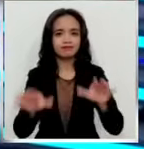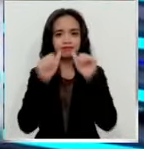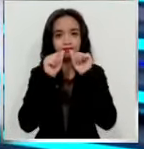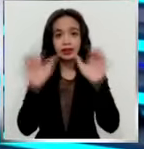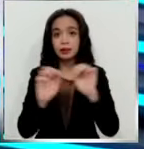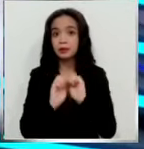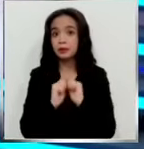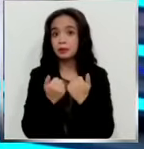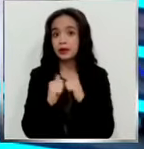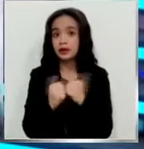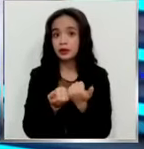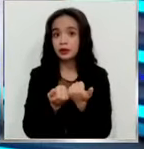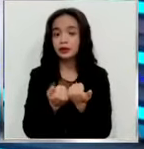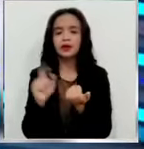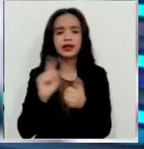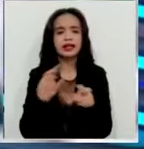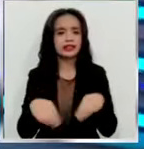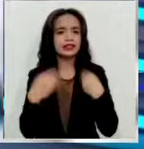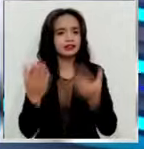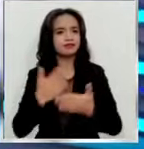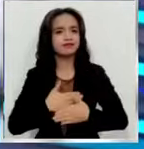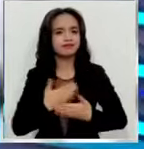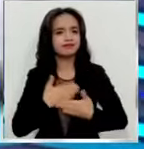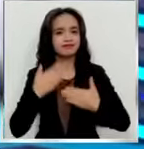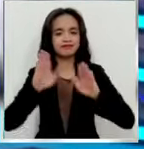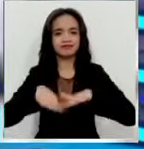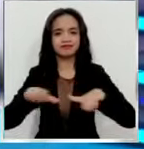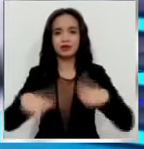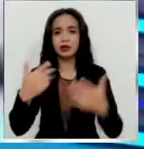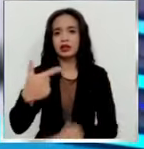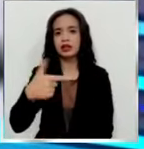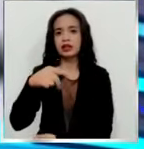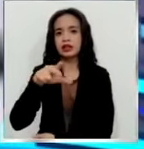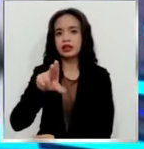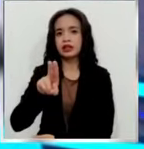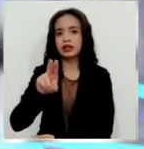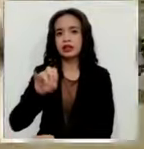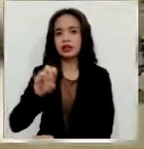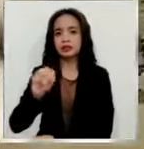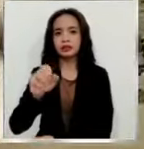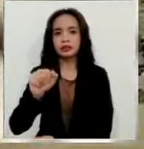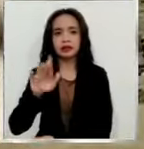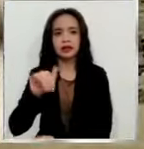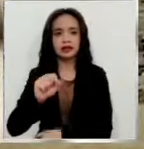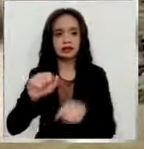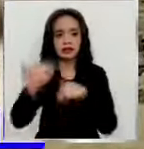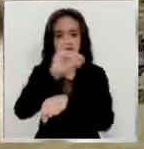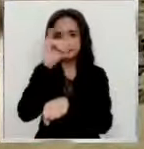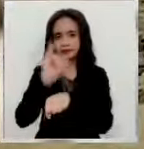ng pagpapasaya naman sa mga bata sa Guimaras Island at Kalinga.